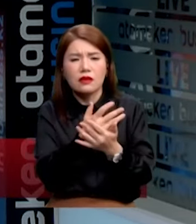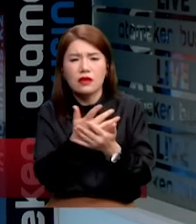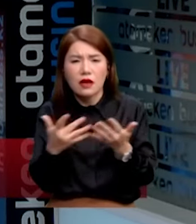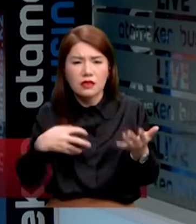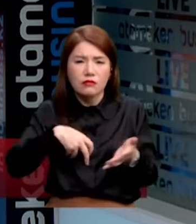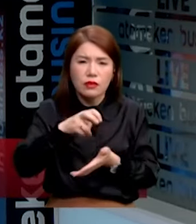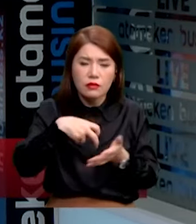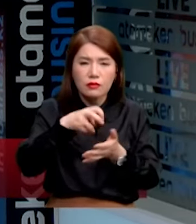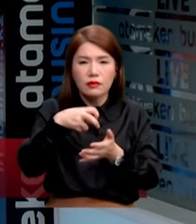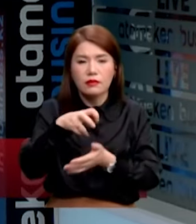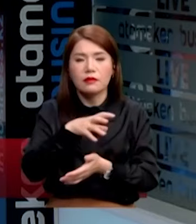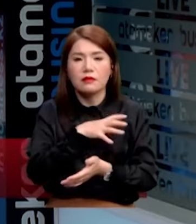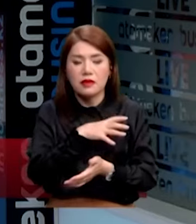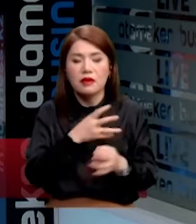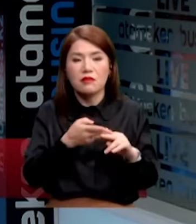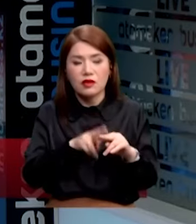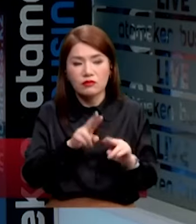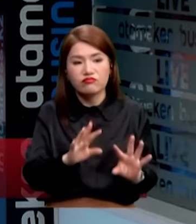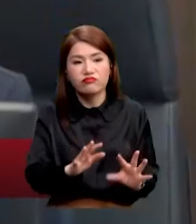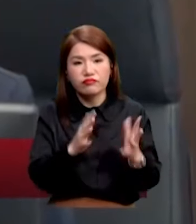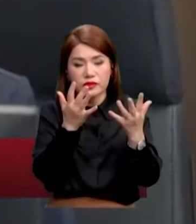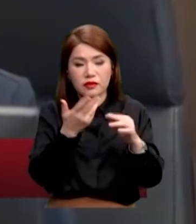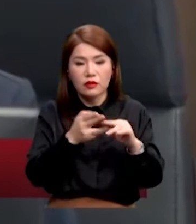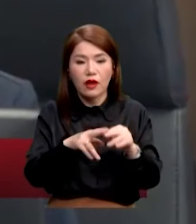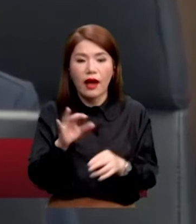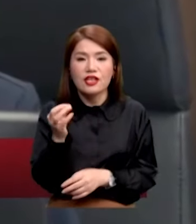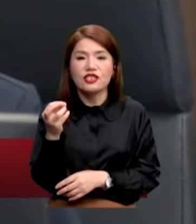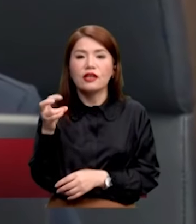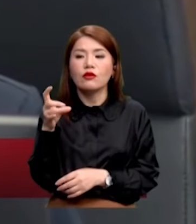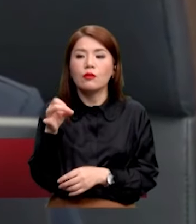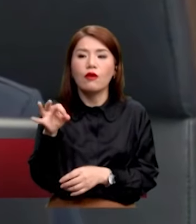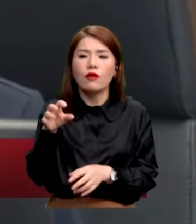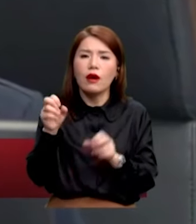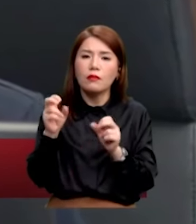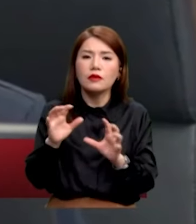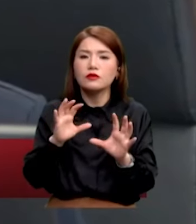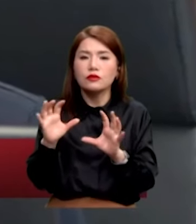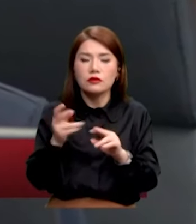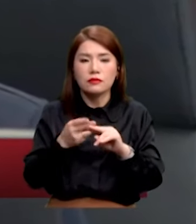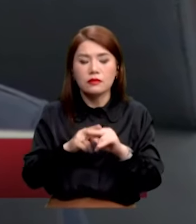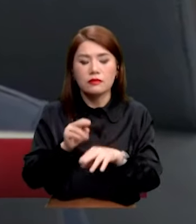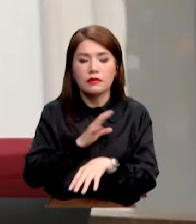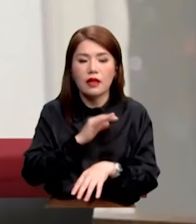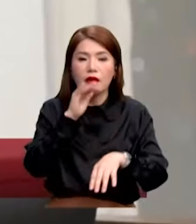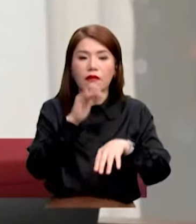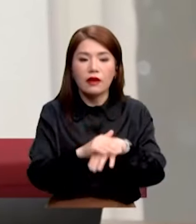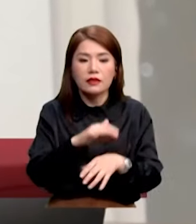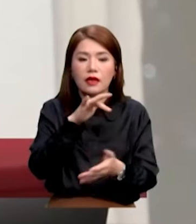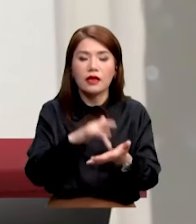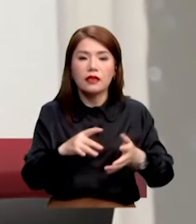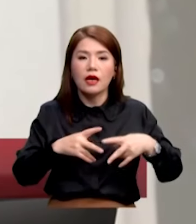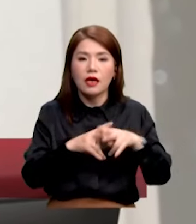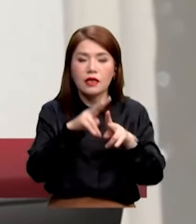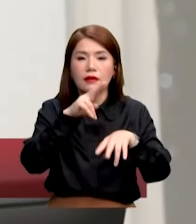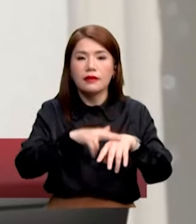СМС хабарламалар жіберген. Осы жағдайдан кейін Айжан Құлбаеваның қауіпсіздігі қамтамасыз етілді. Факт бойынша Астана қаласының